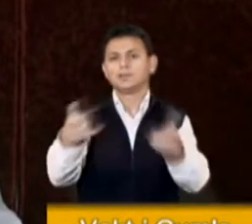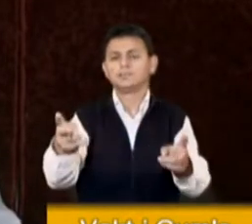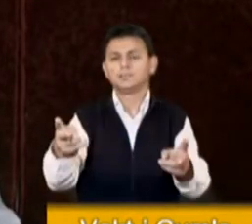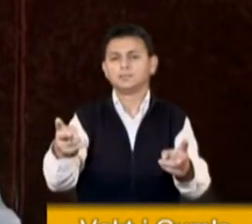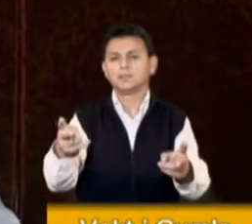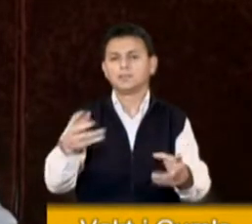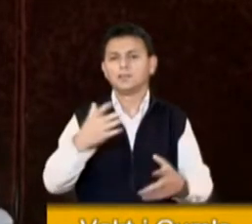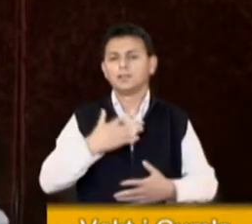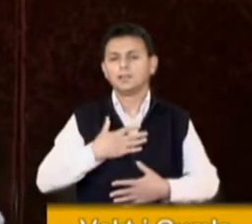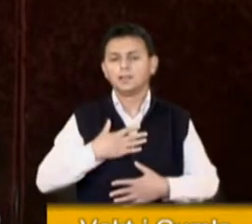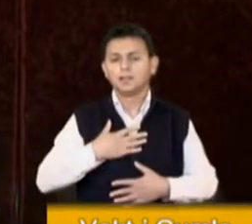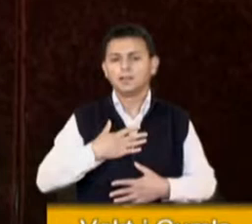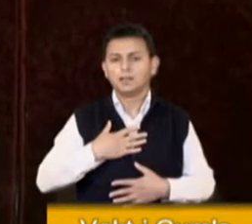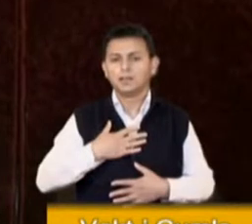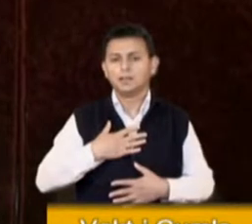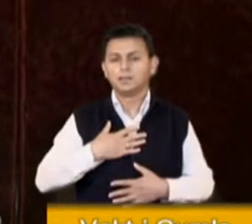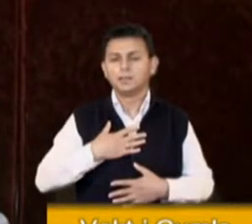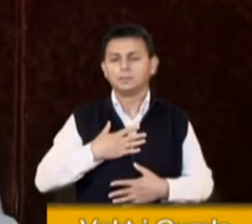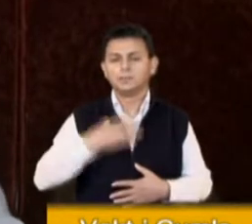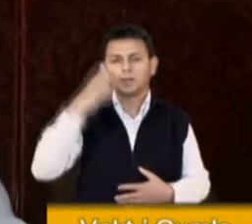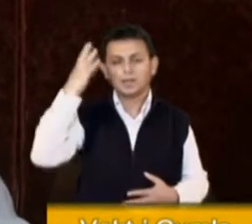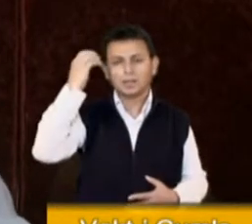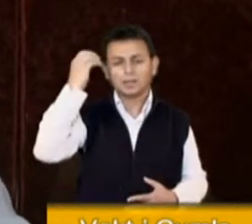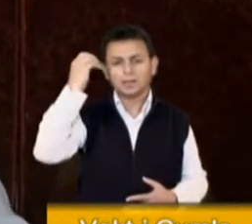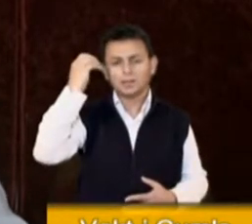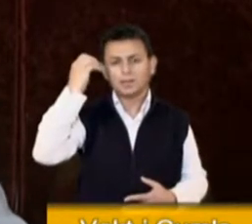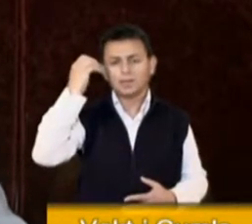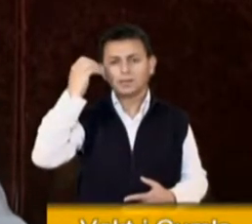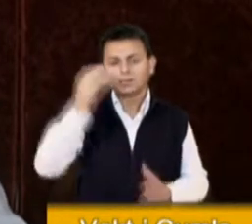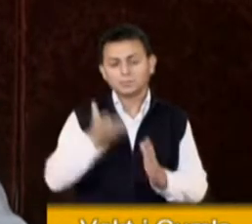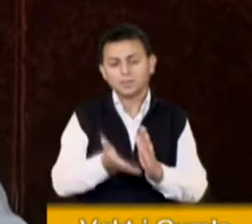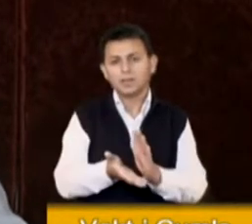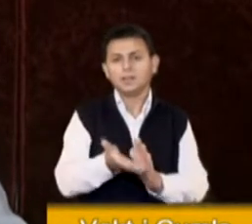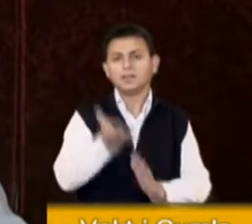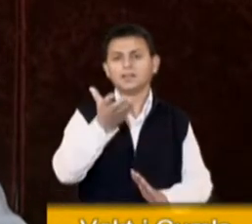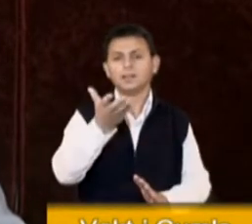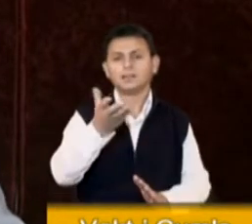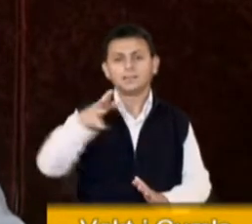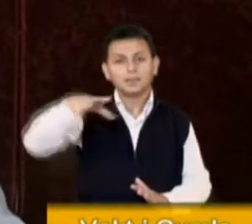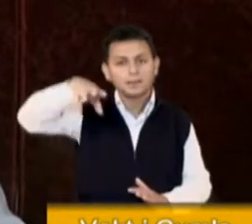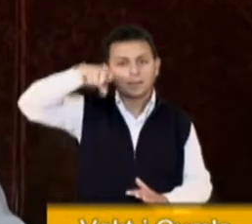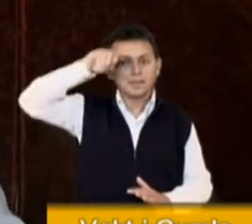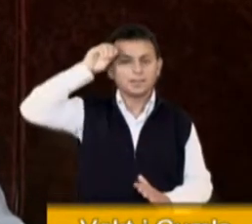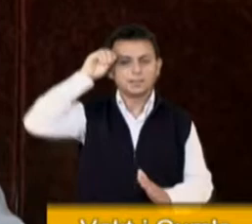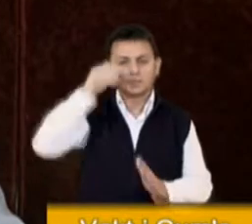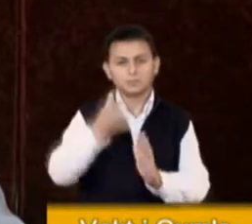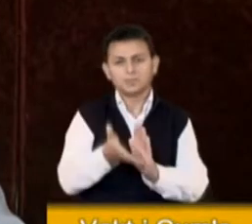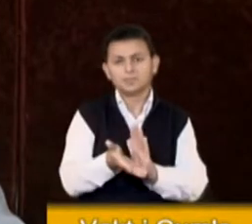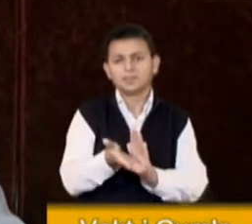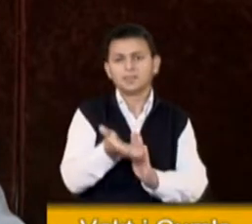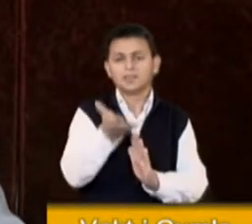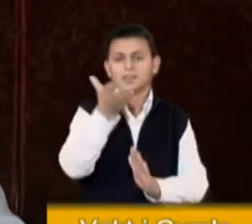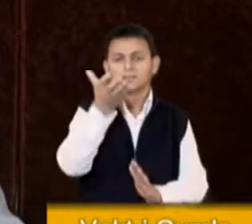salihin. Allahümme ikrimna fehmen nebiyyin ve hıfzal mursalin ve ilhamel